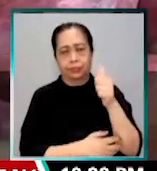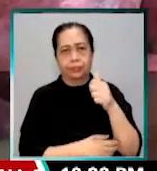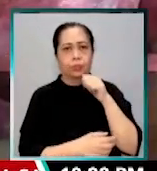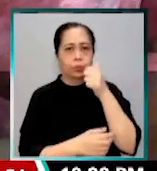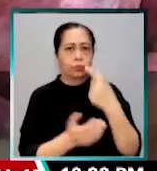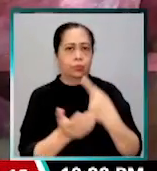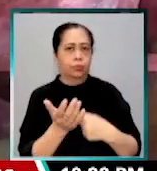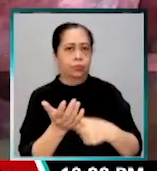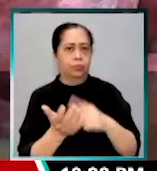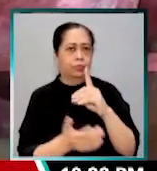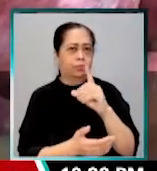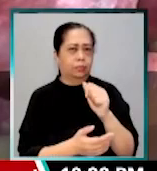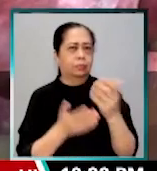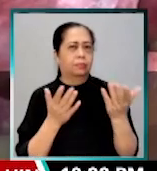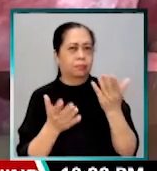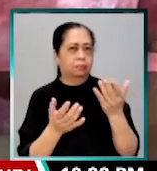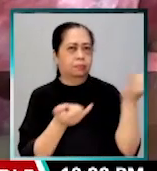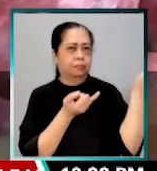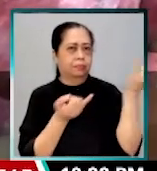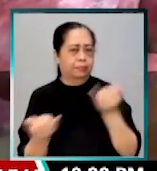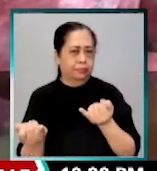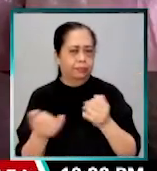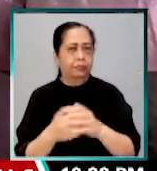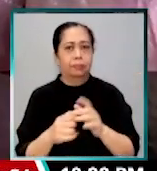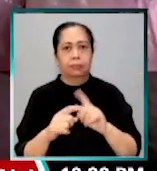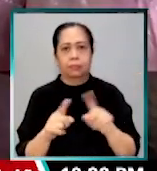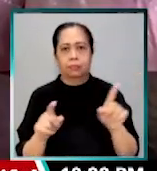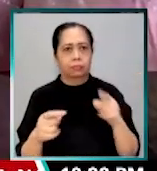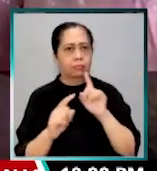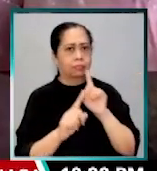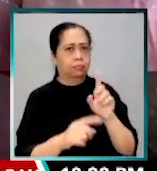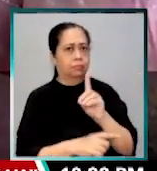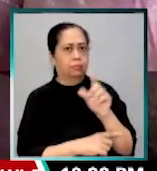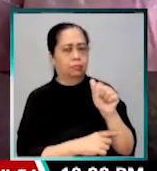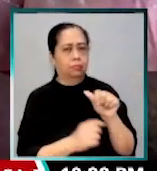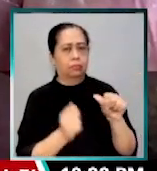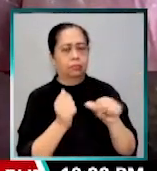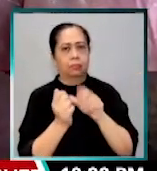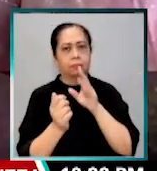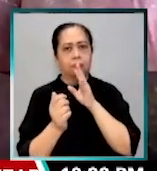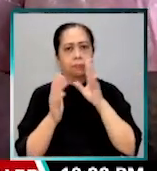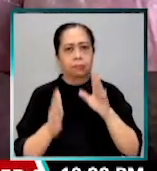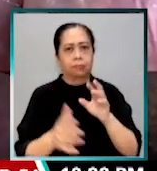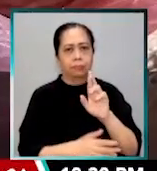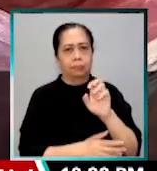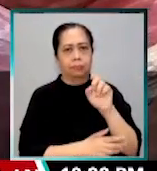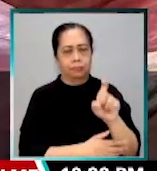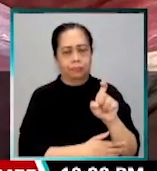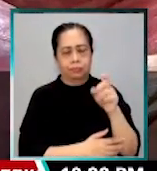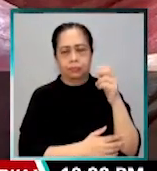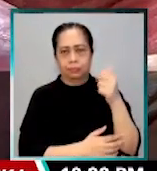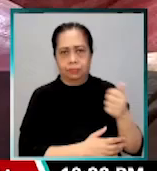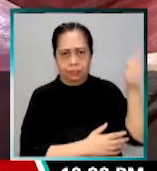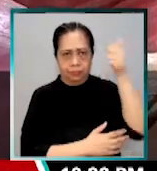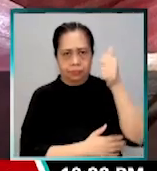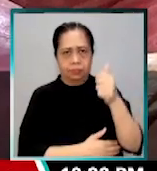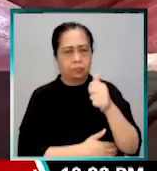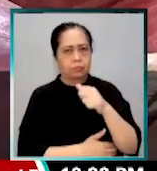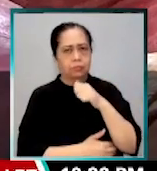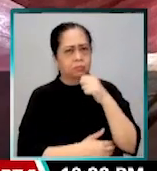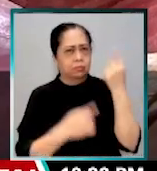ang posibilidad na mag-import. Pero iba ang sabi ni DA Deputy Spokesperson Rex Estuperez. Hindi raw nila